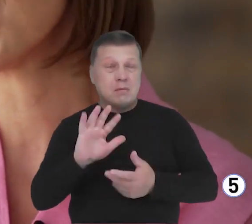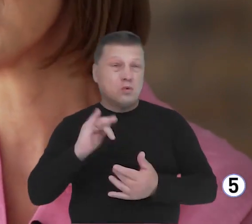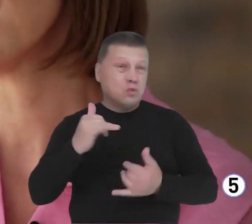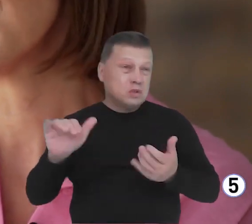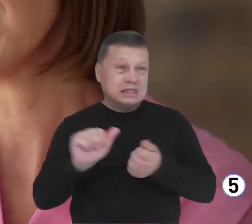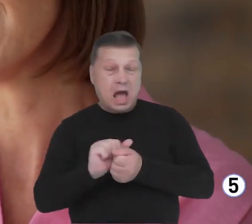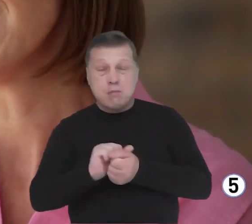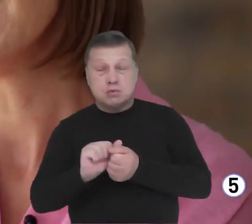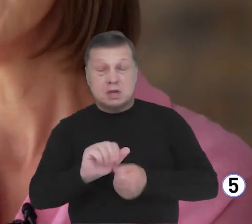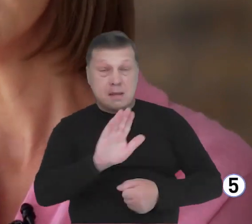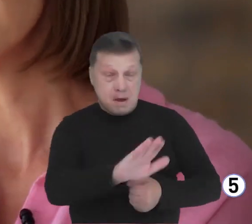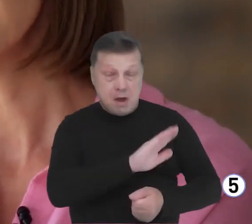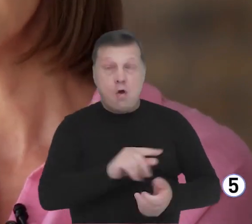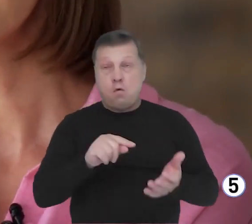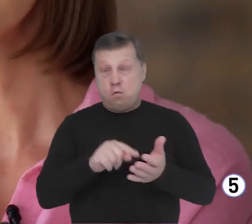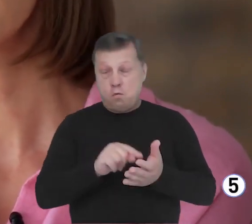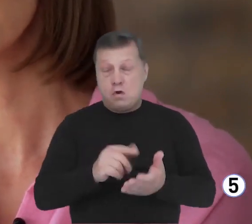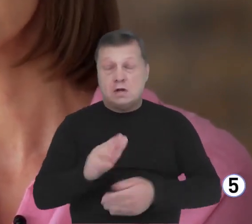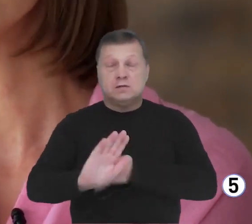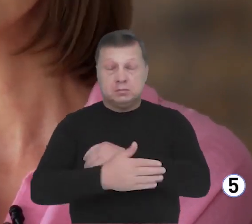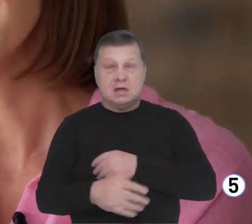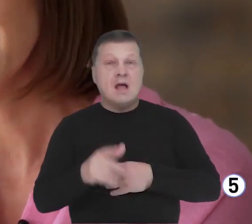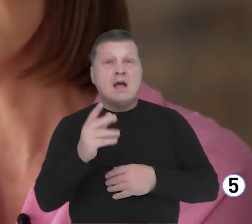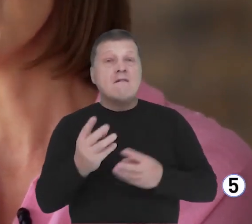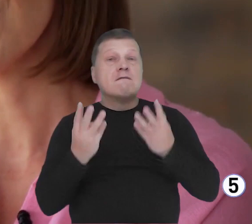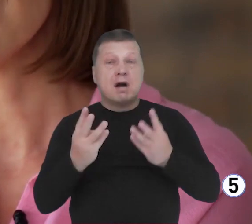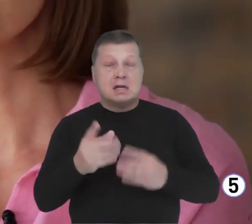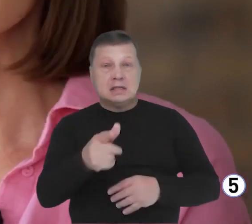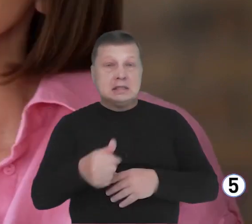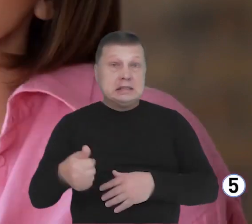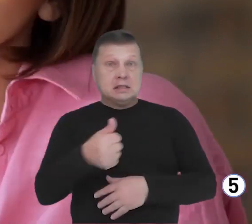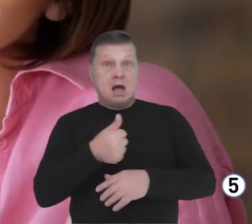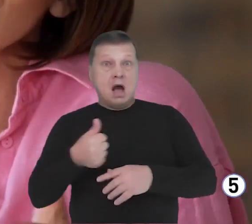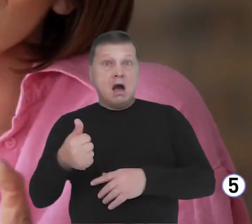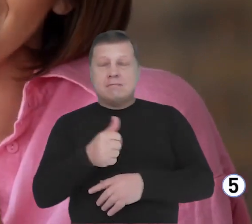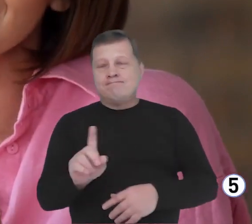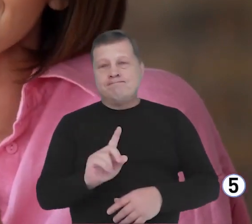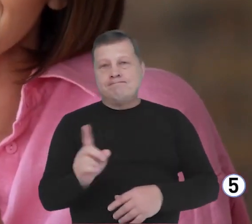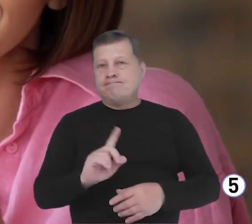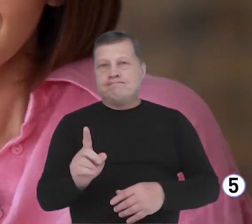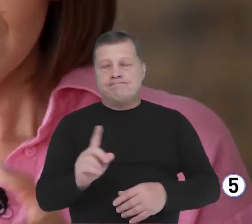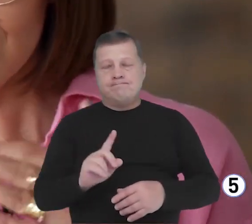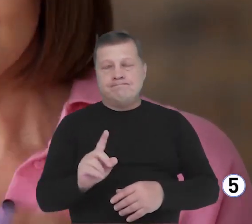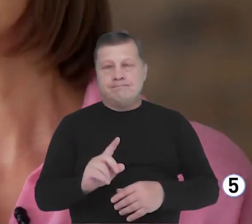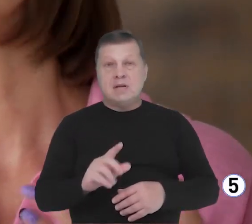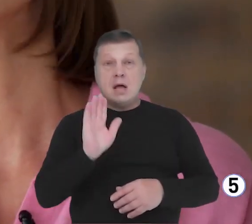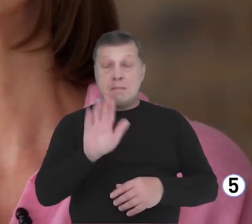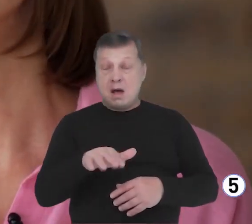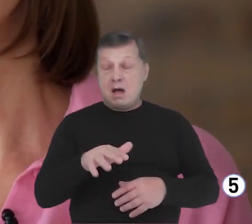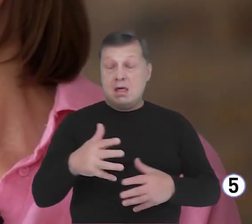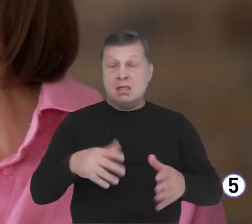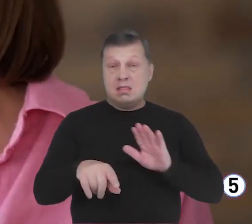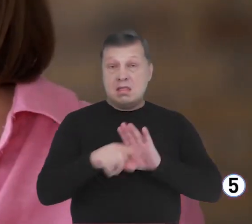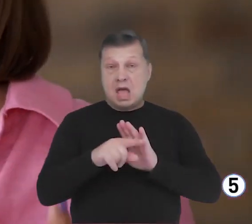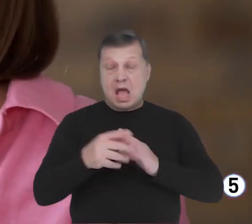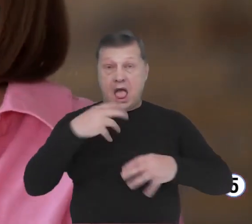na to samo zaburzenie. Najważniejsze jest to, żeby się nie izolować, ponieważ w izolacji te wszystkie